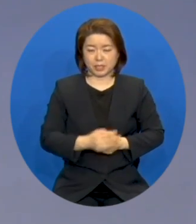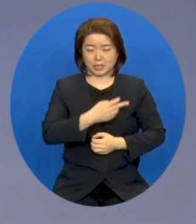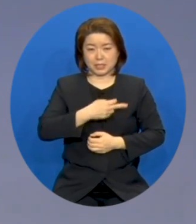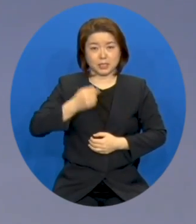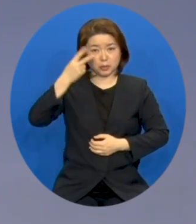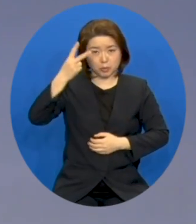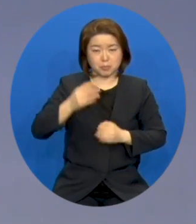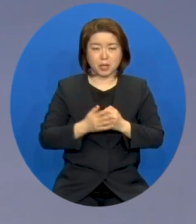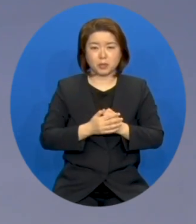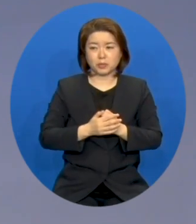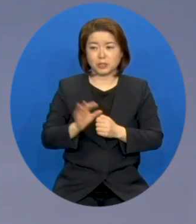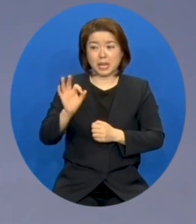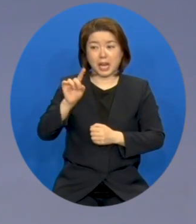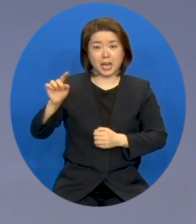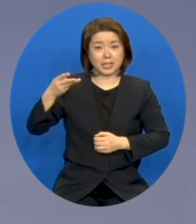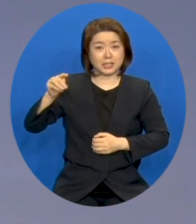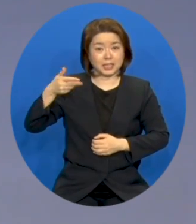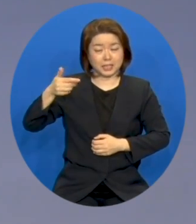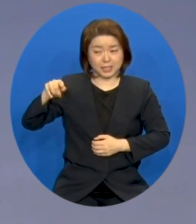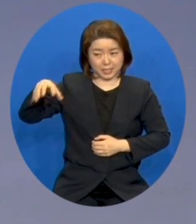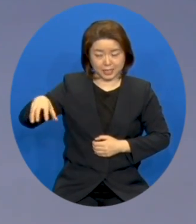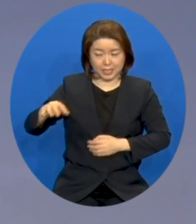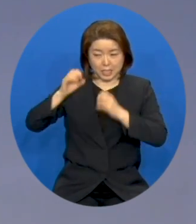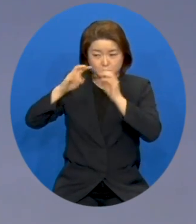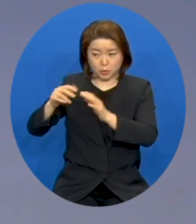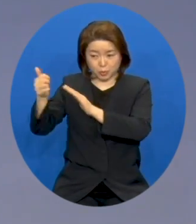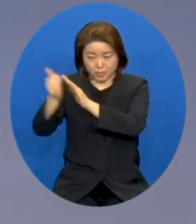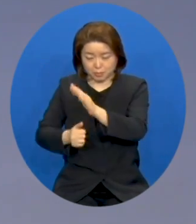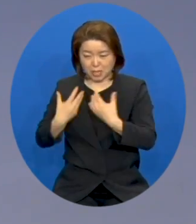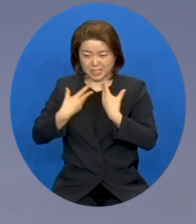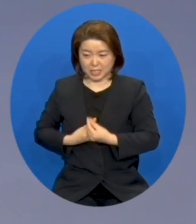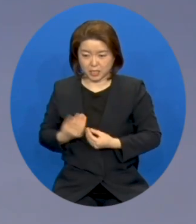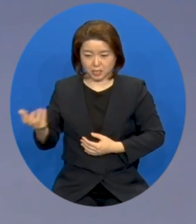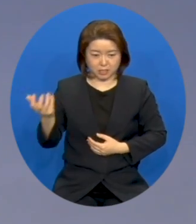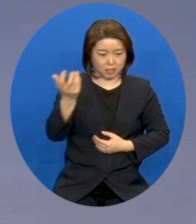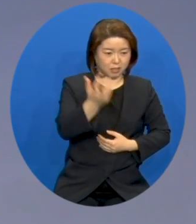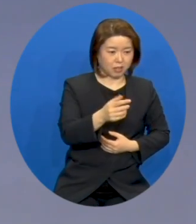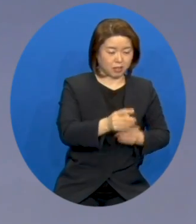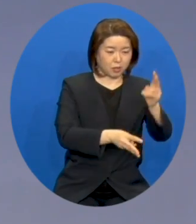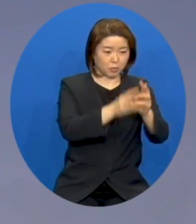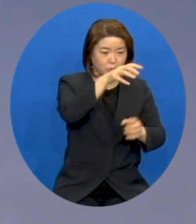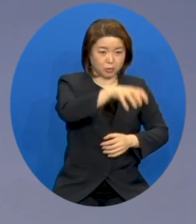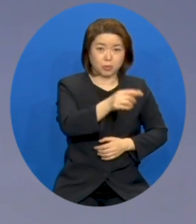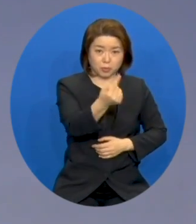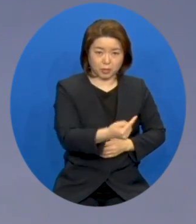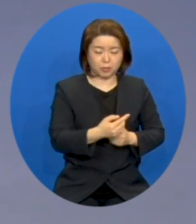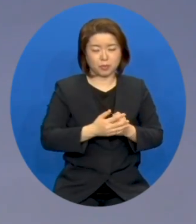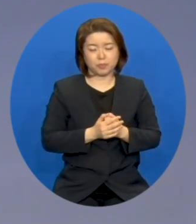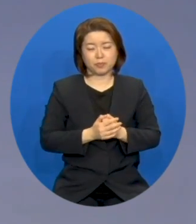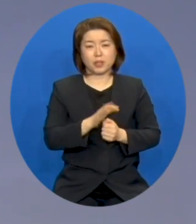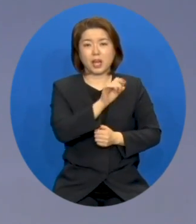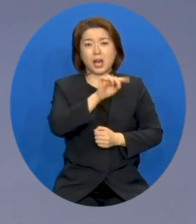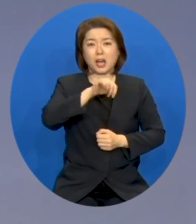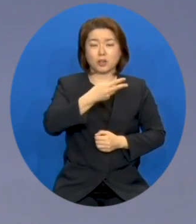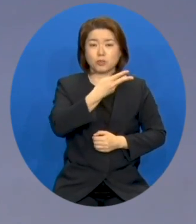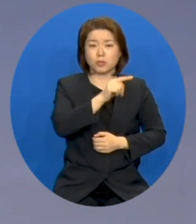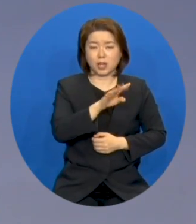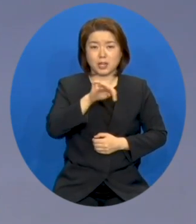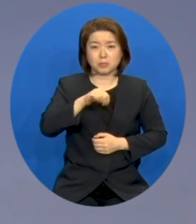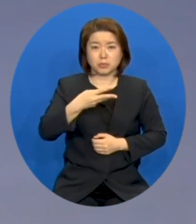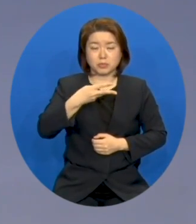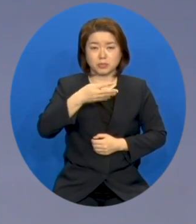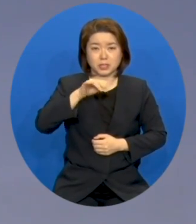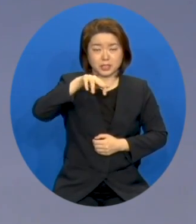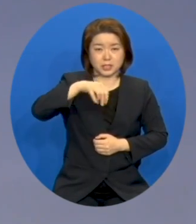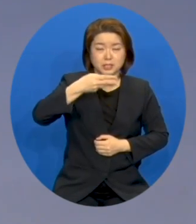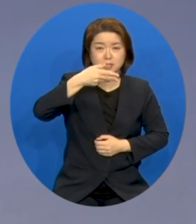바울은 아테네에서 선교의 실패를 겪고 좌절해서 고린도로 왔고, 이 아굴라와 브리스가 부부는